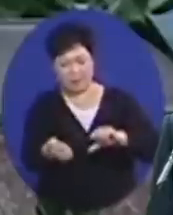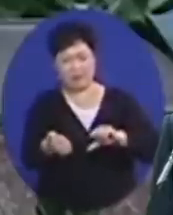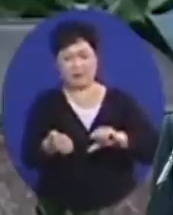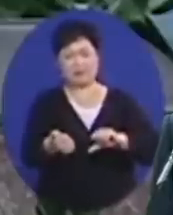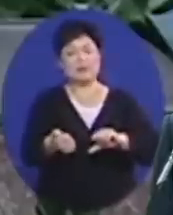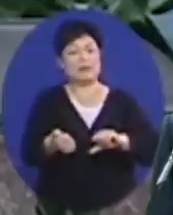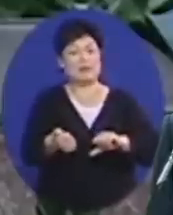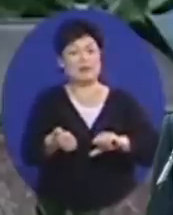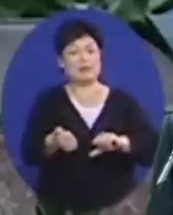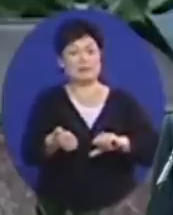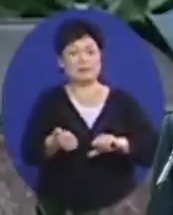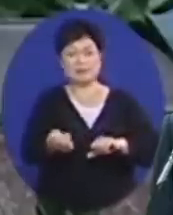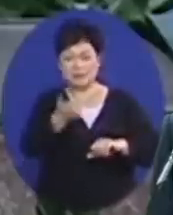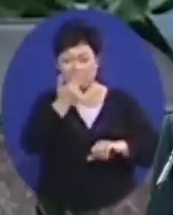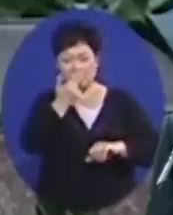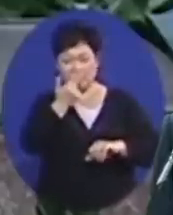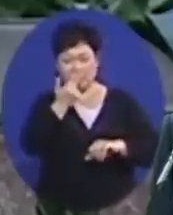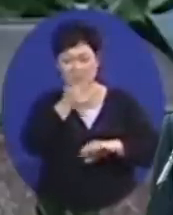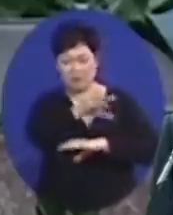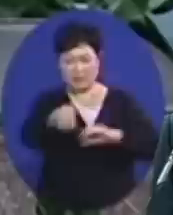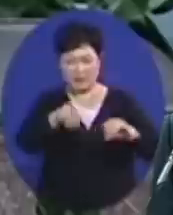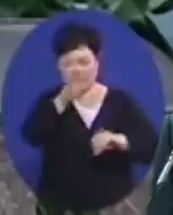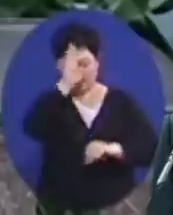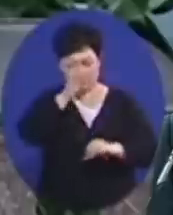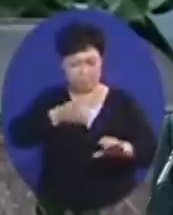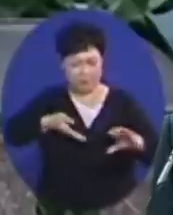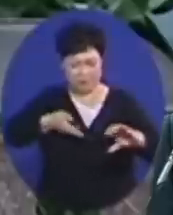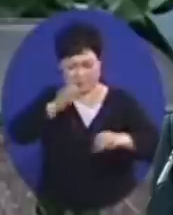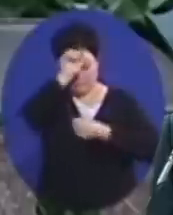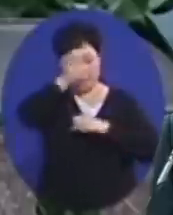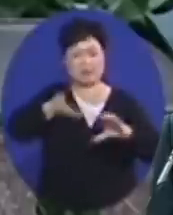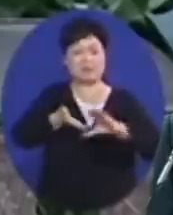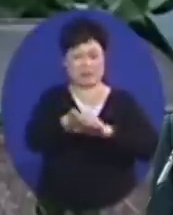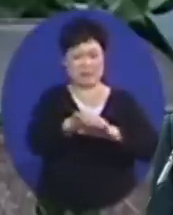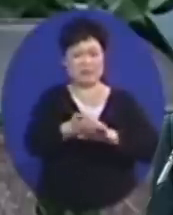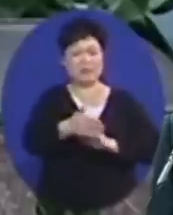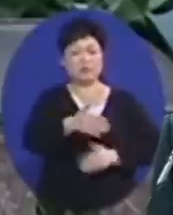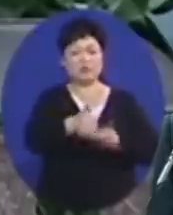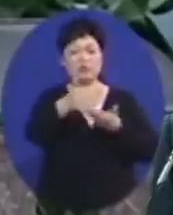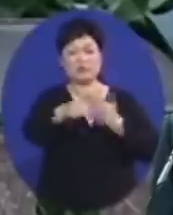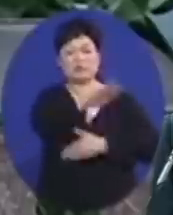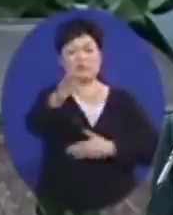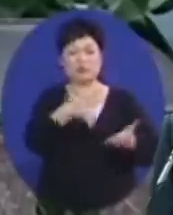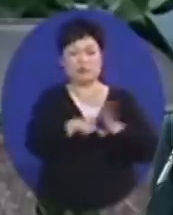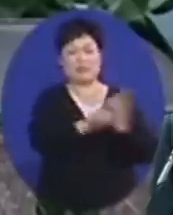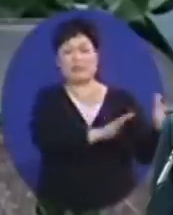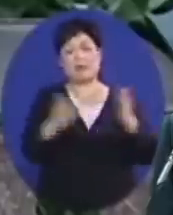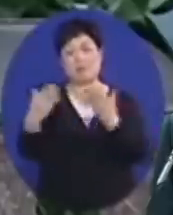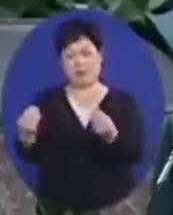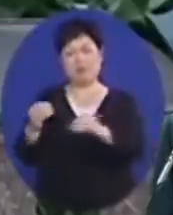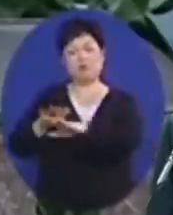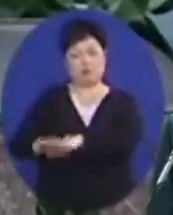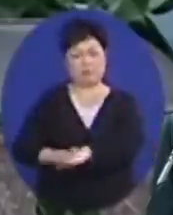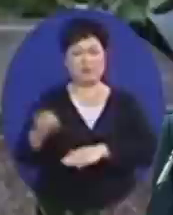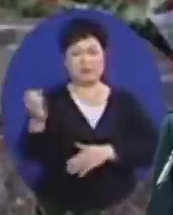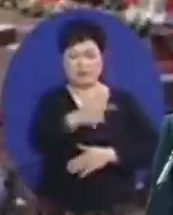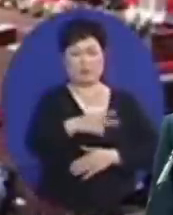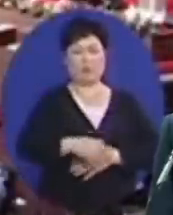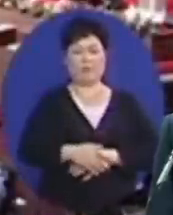생명의 신발을 신으라는 것입니다. 주님께서 우리 위해서 예비해 놓은 것입니다.